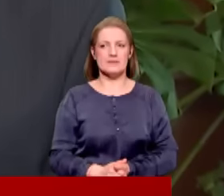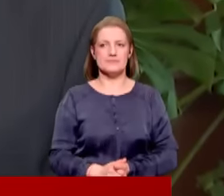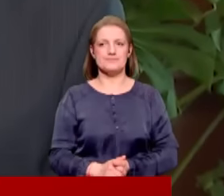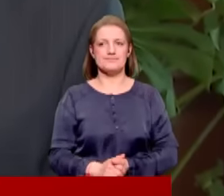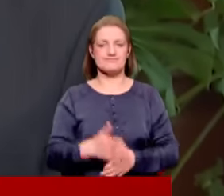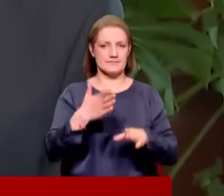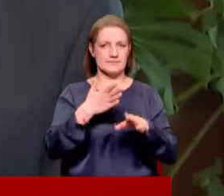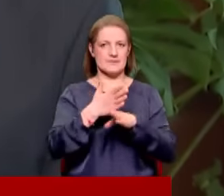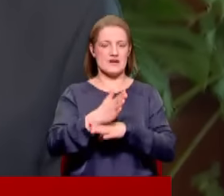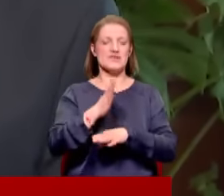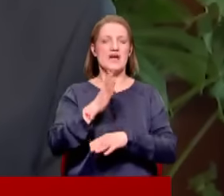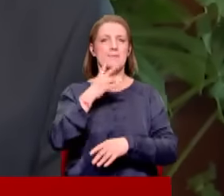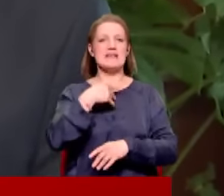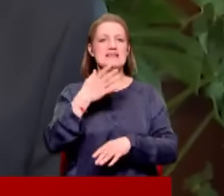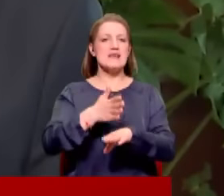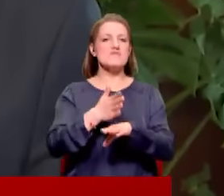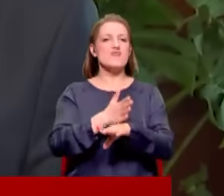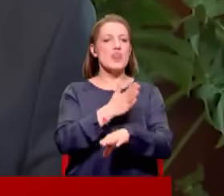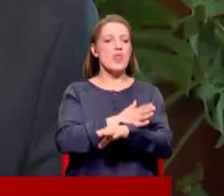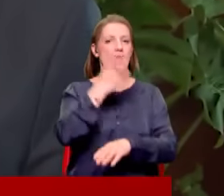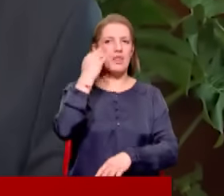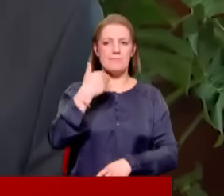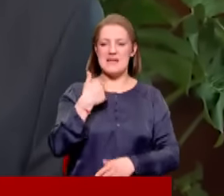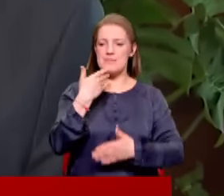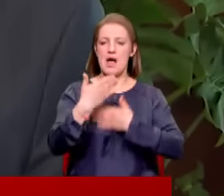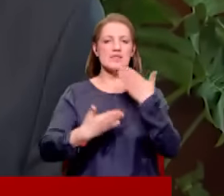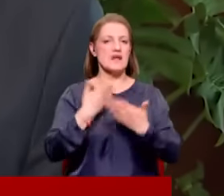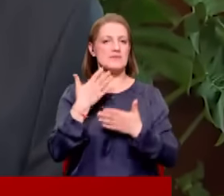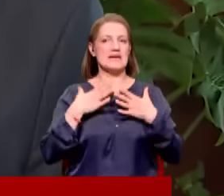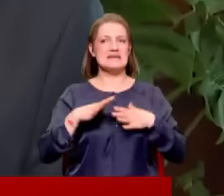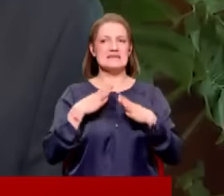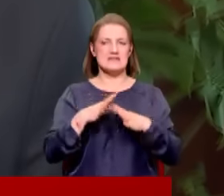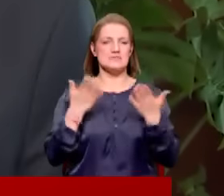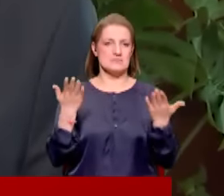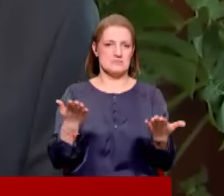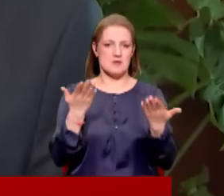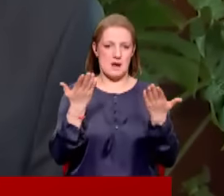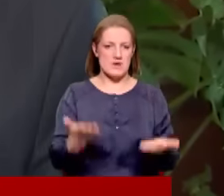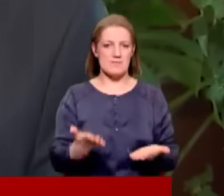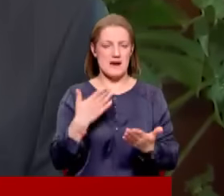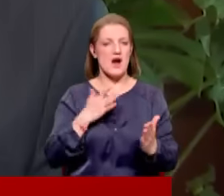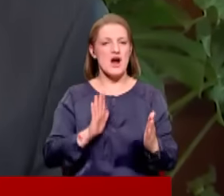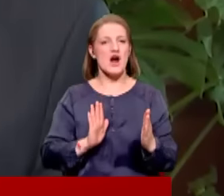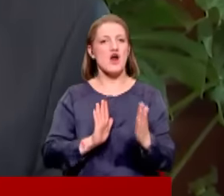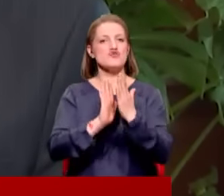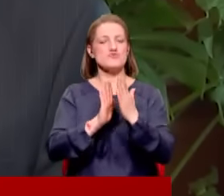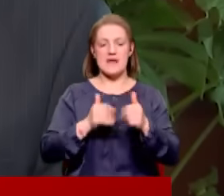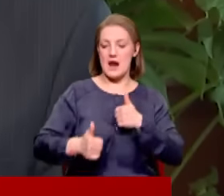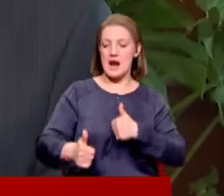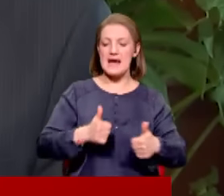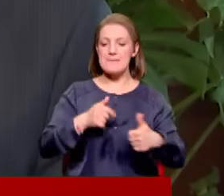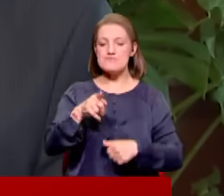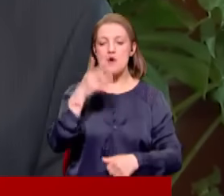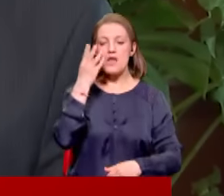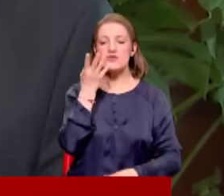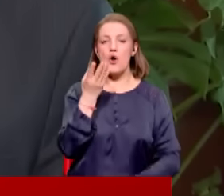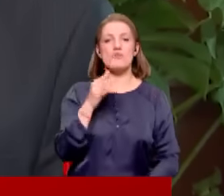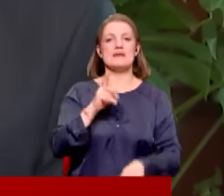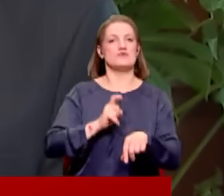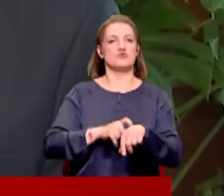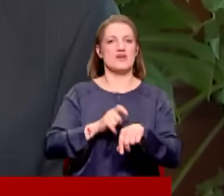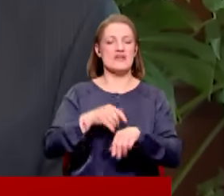Gerçek belediyeciliği vatandaş anlamış, yani benim anlatmak istediğimi özümsemiş. Karşıma çıkacak rakiplerin bu anlayışlı olmadığı